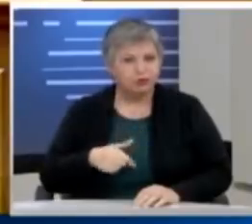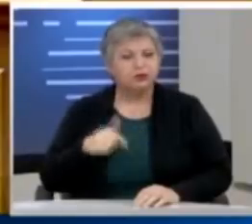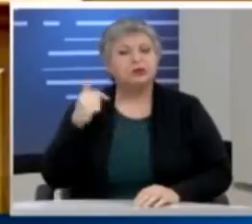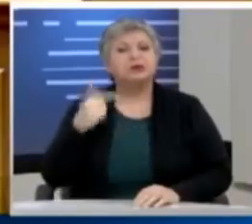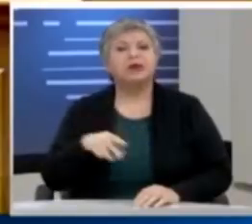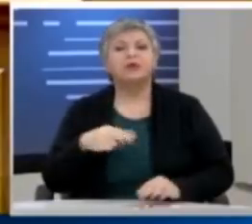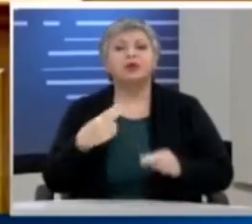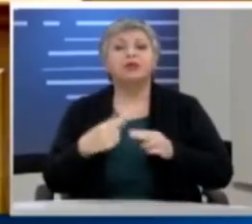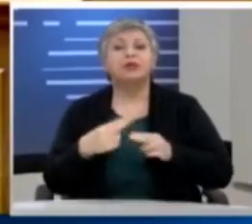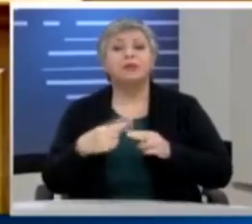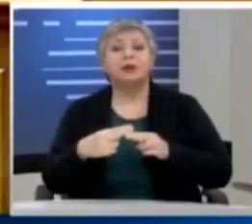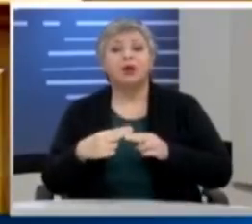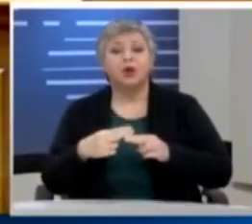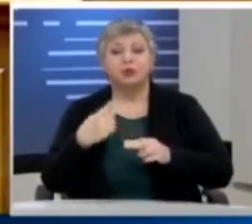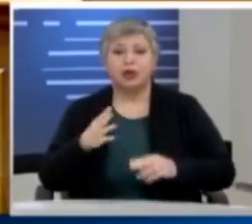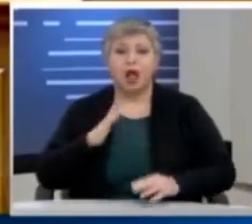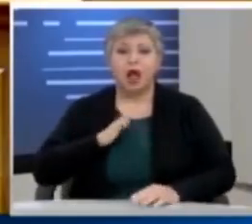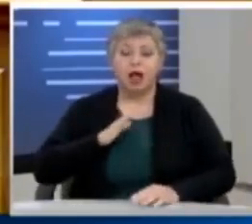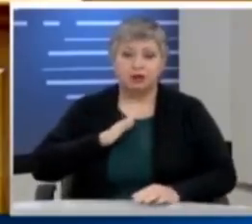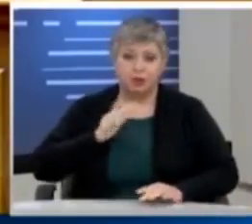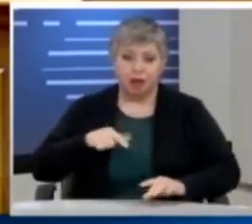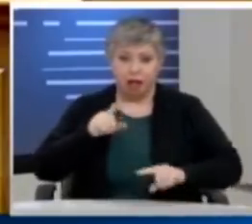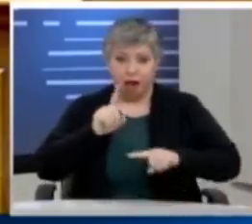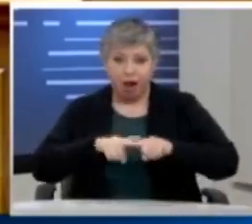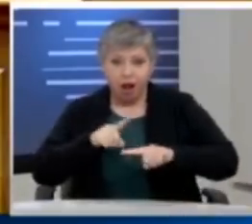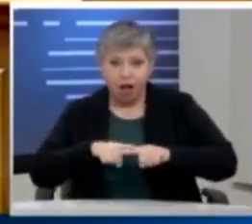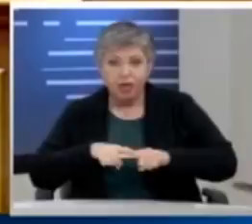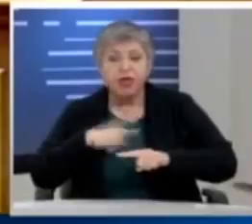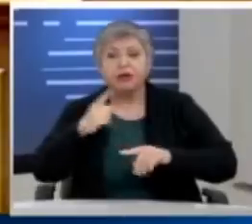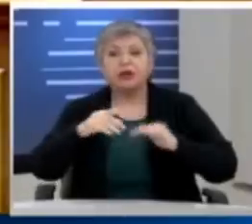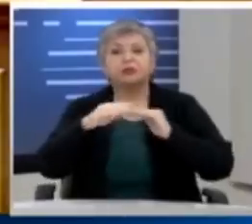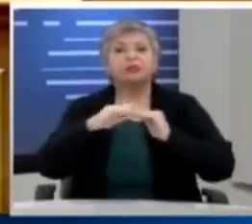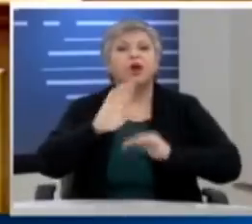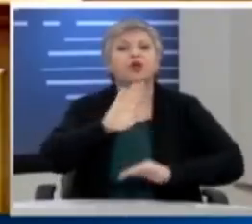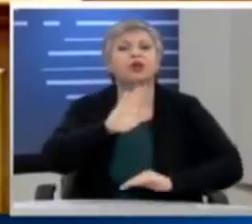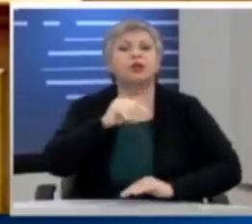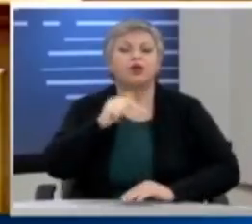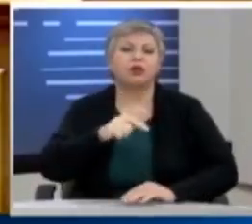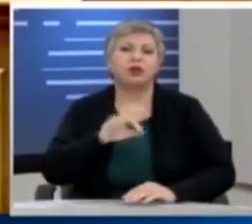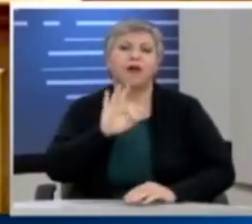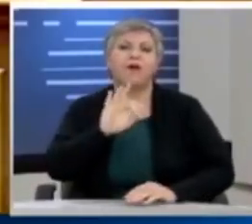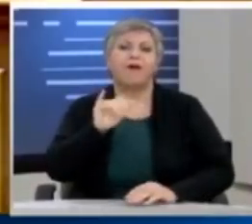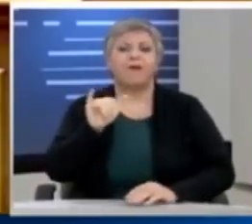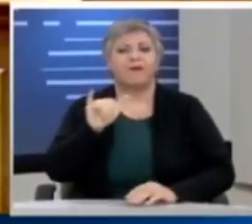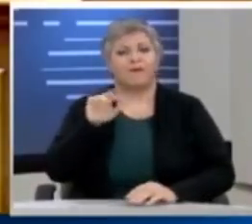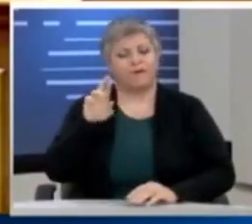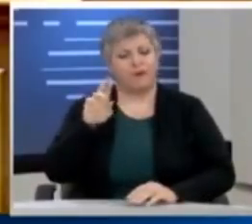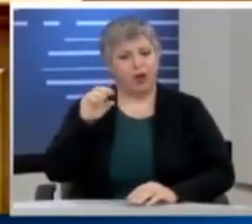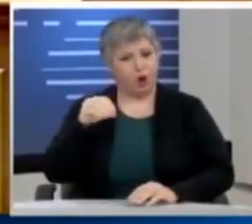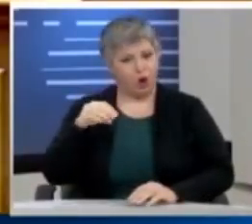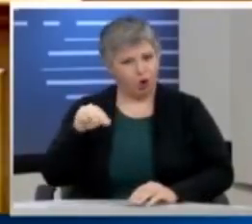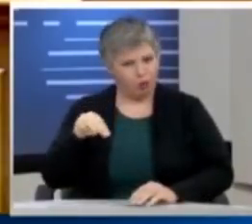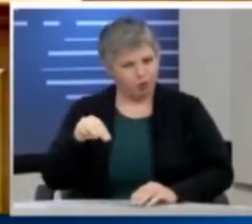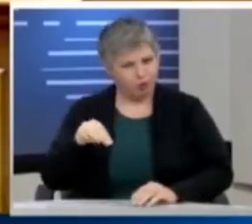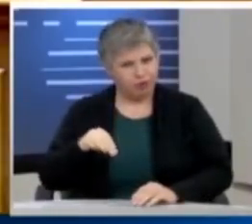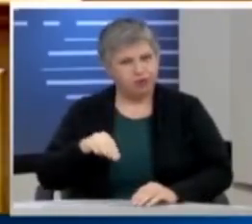λαούς, και της Ελλάδας και της γειτονικής χώρας της Φύρων. Και αυτό είναι που γίνεται συστηματική